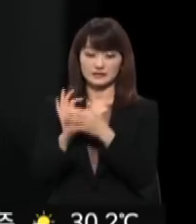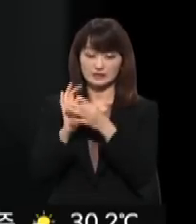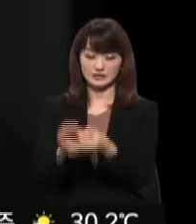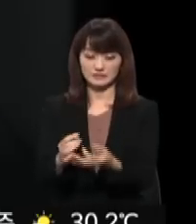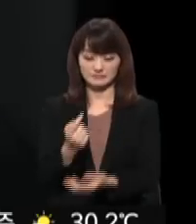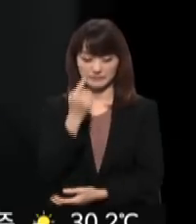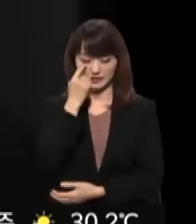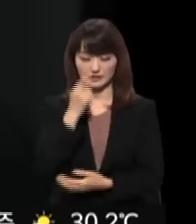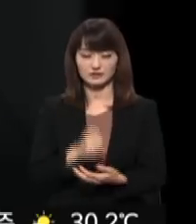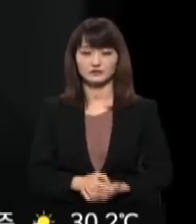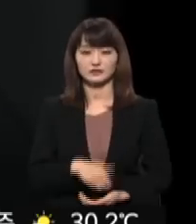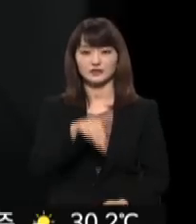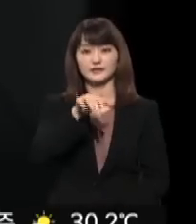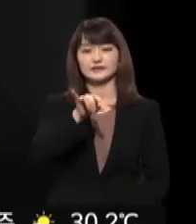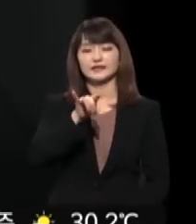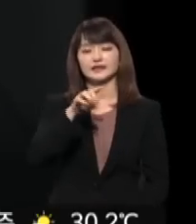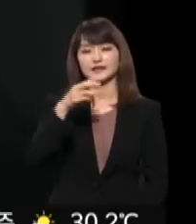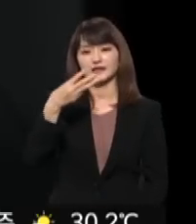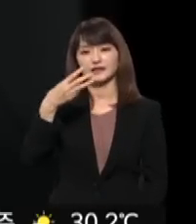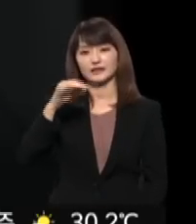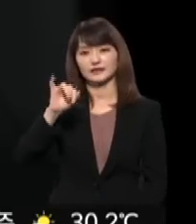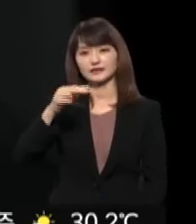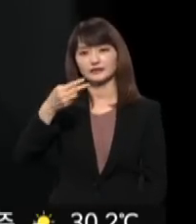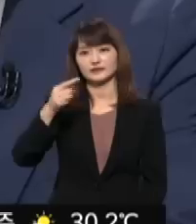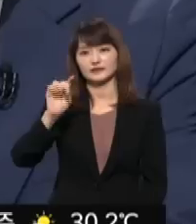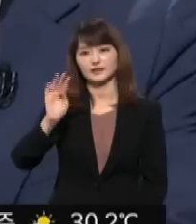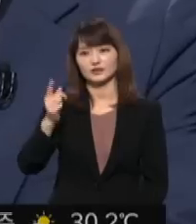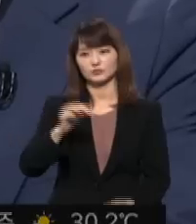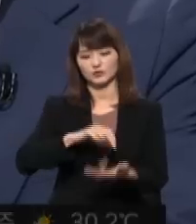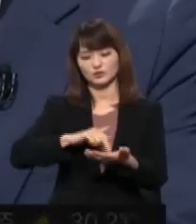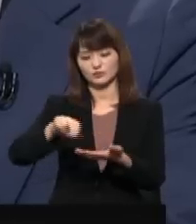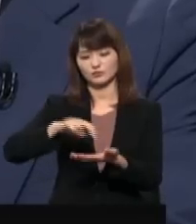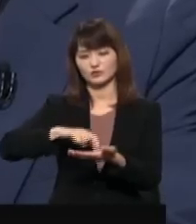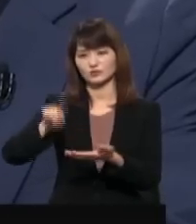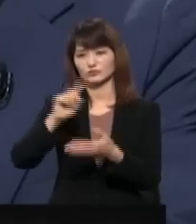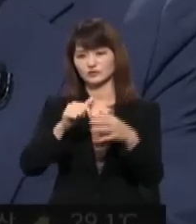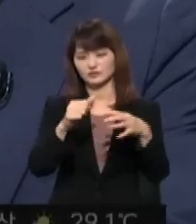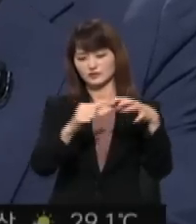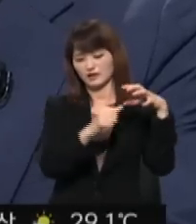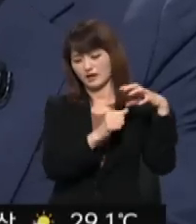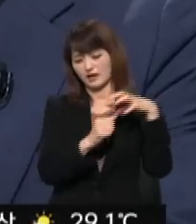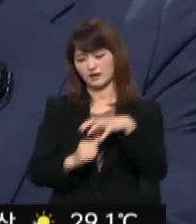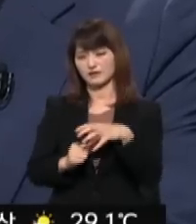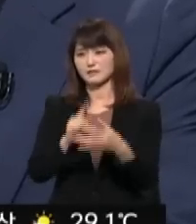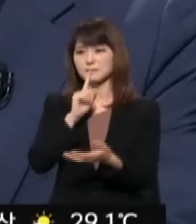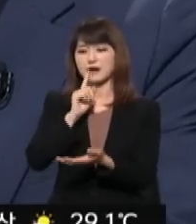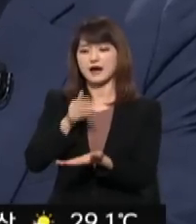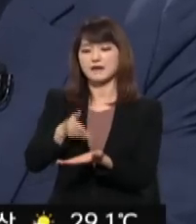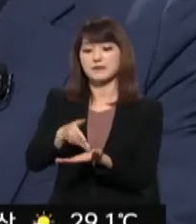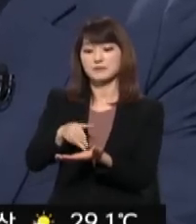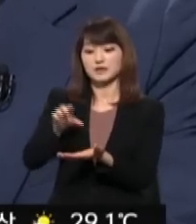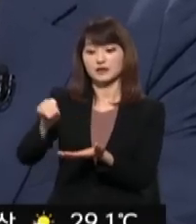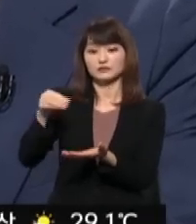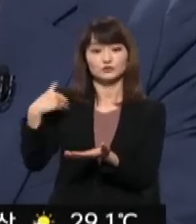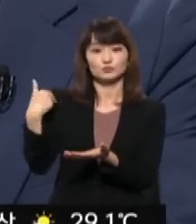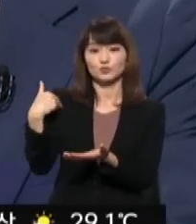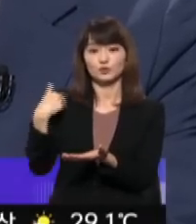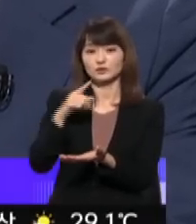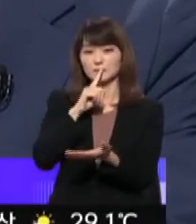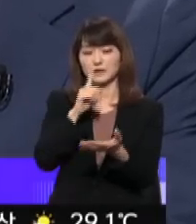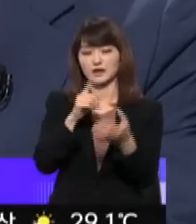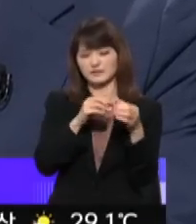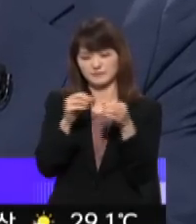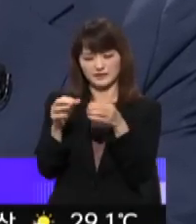들키고 있어요 체리따봉 문자부터 시작해서 무슨 외암 논란까지 마이크 켜진 꺼진 줄 모르고 한 얘기들까지